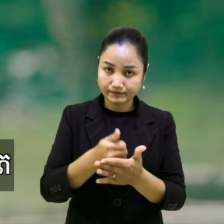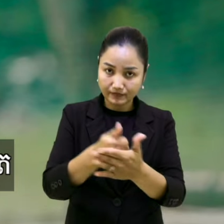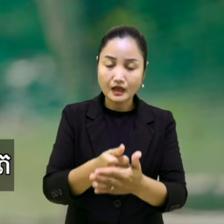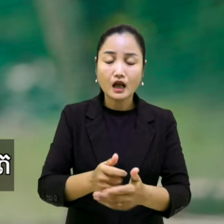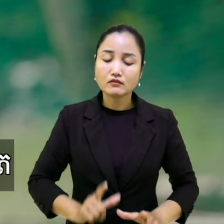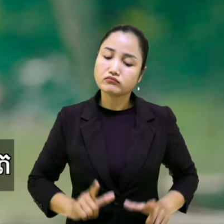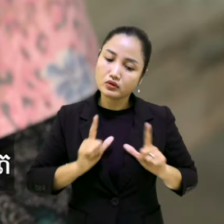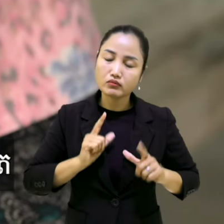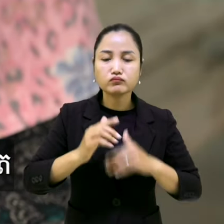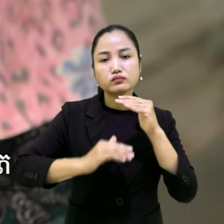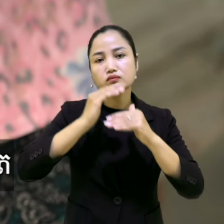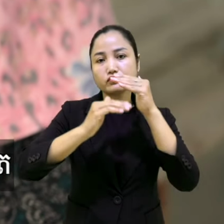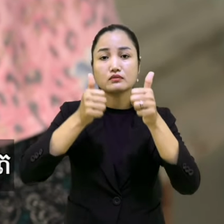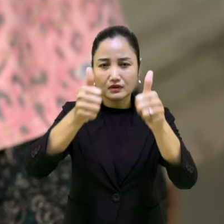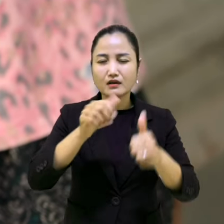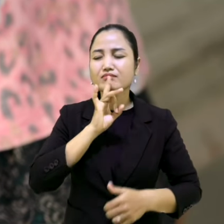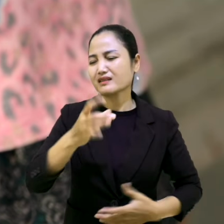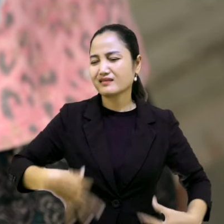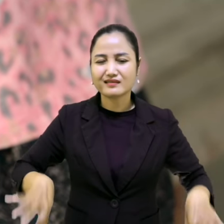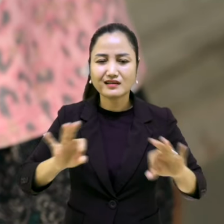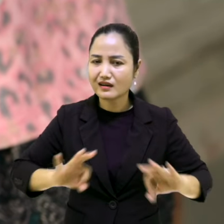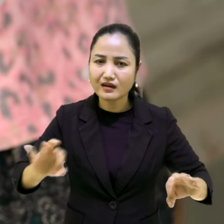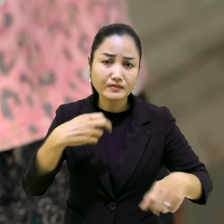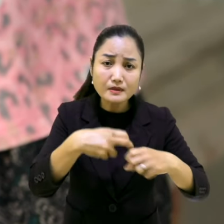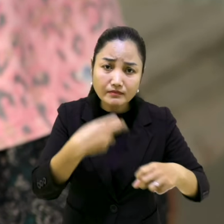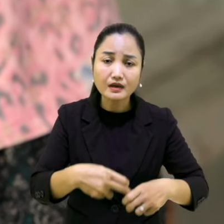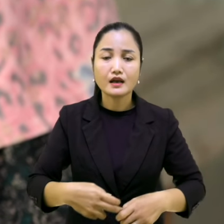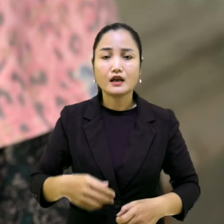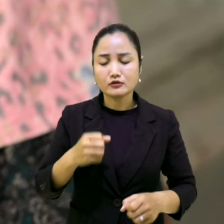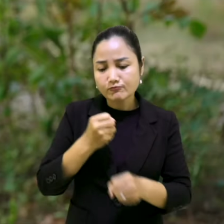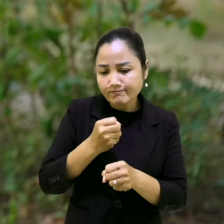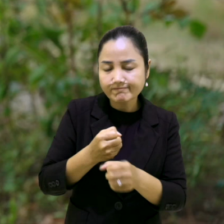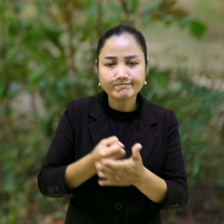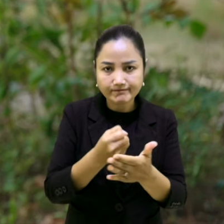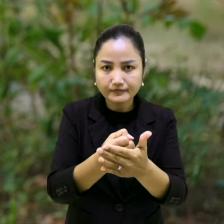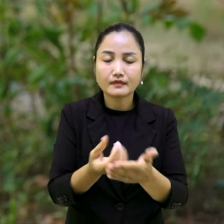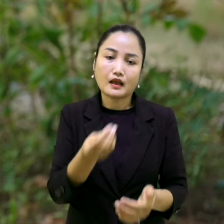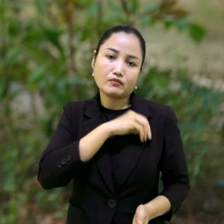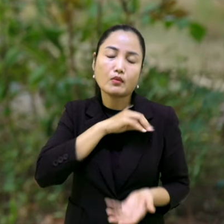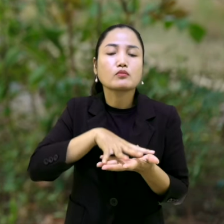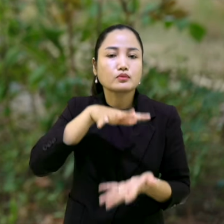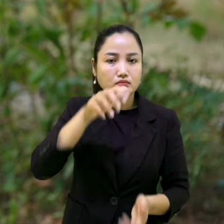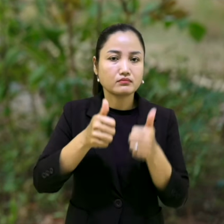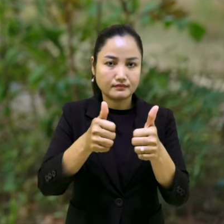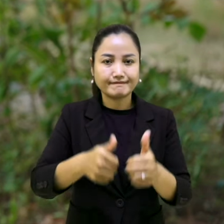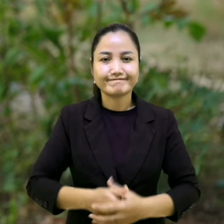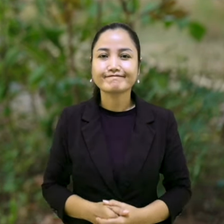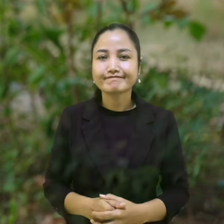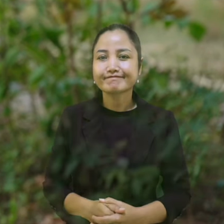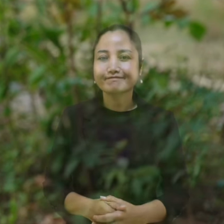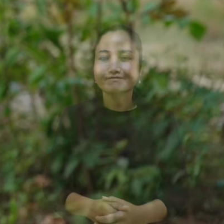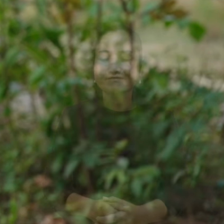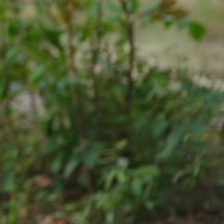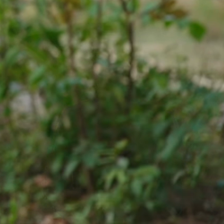đại nhà thập răng ai chỉ việc phiệp ở bên đất là o chieng nâng từ một tiệt của ấy cro bỏ ba chỉ cro tới chạy không răng ở bán miền